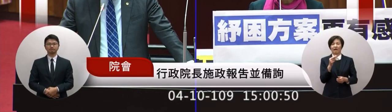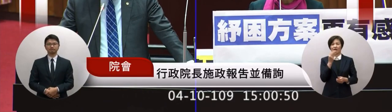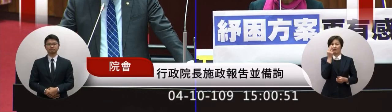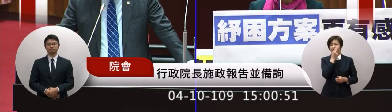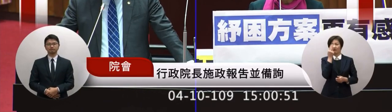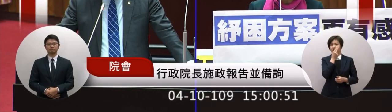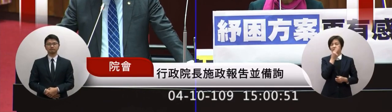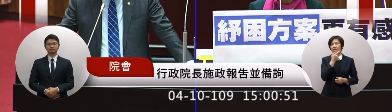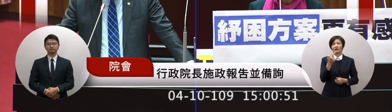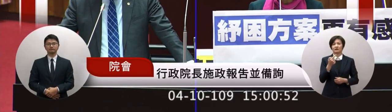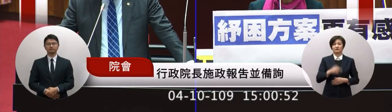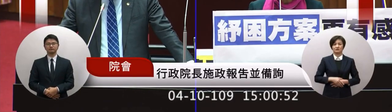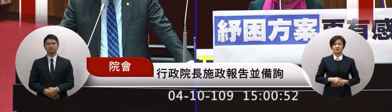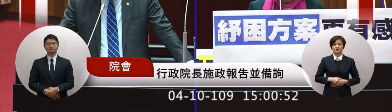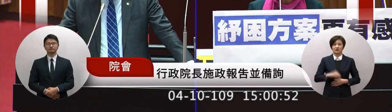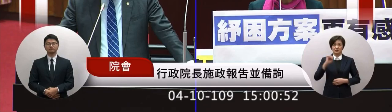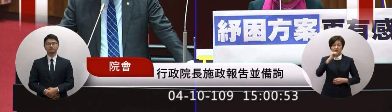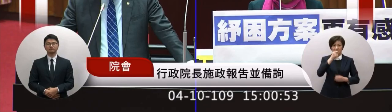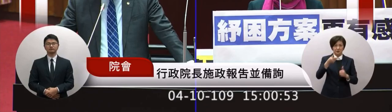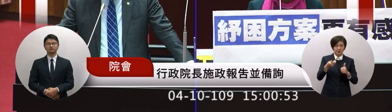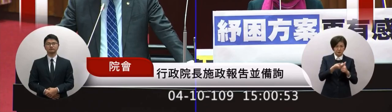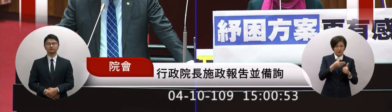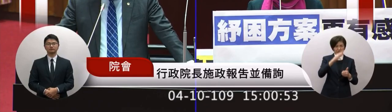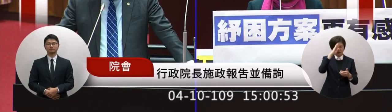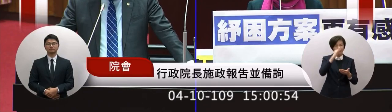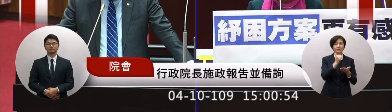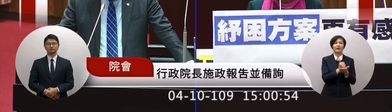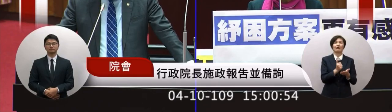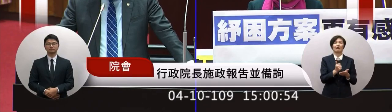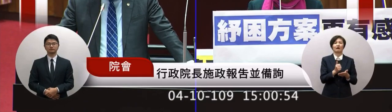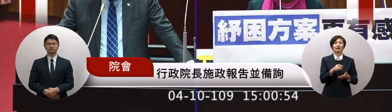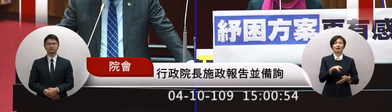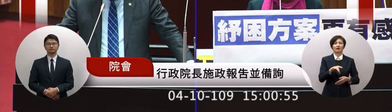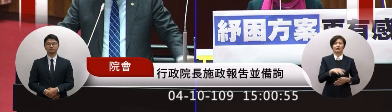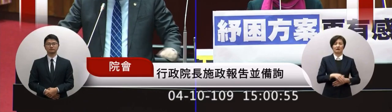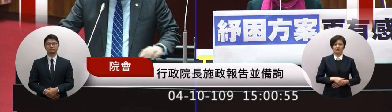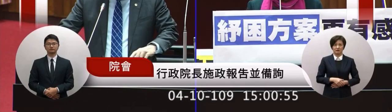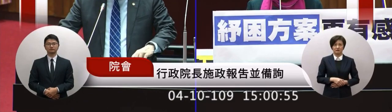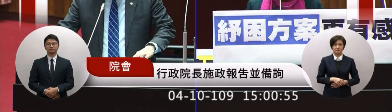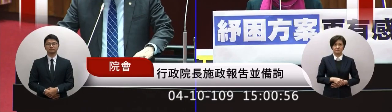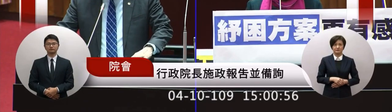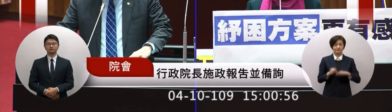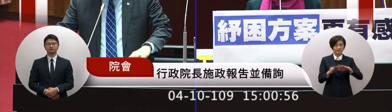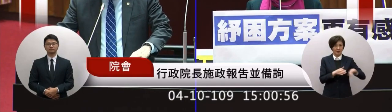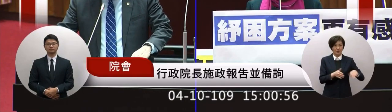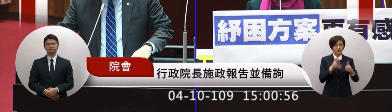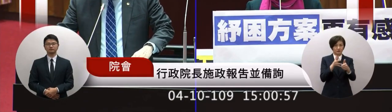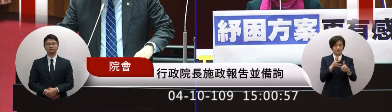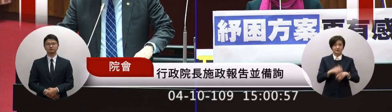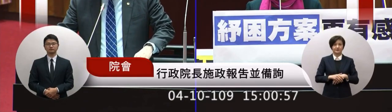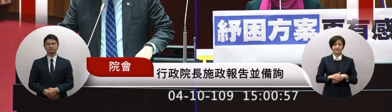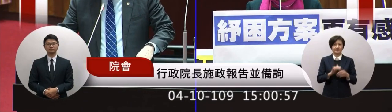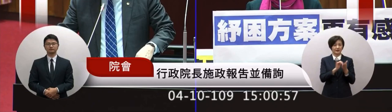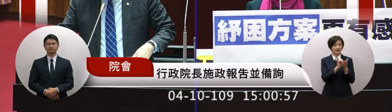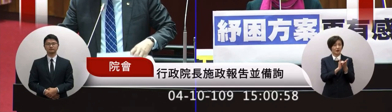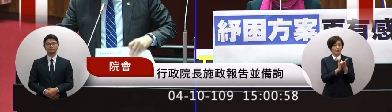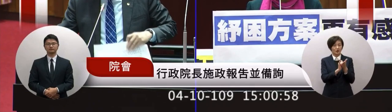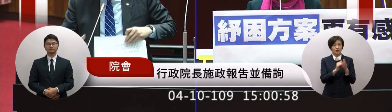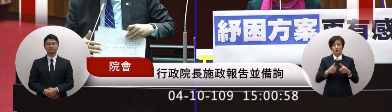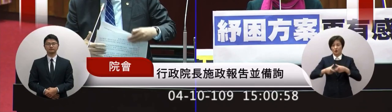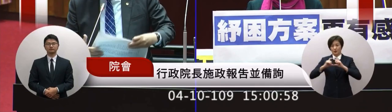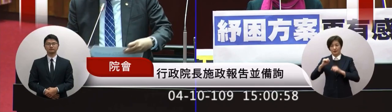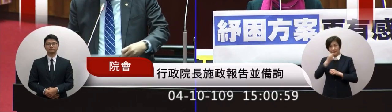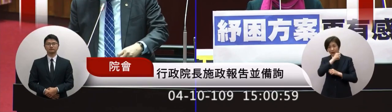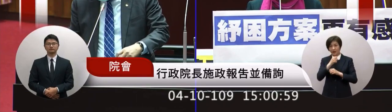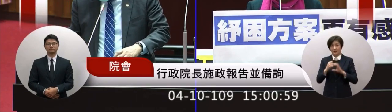实有这本土案例这样产生哦。那我另外一个问题哦，从纽约返国的那个